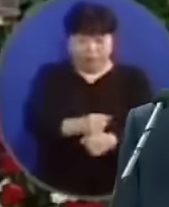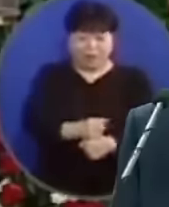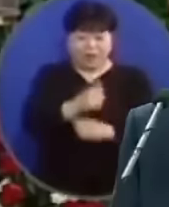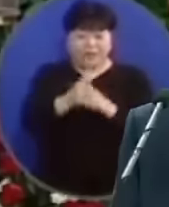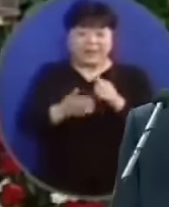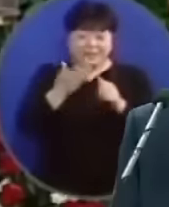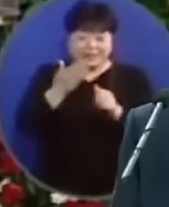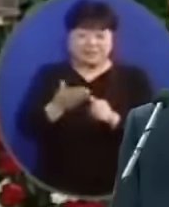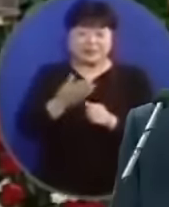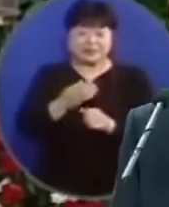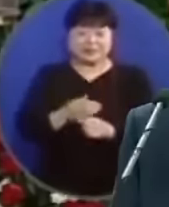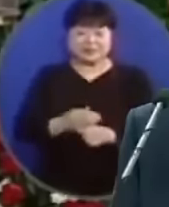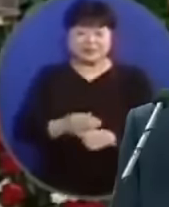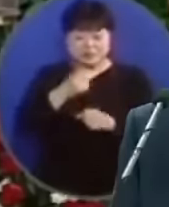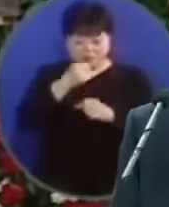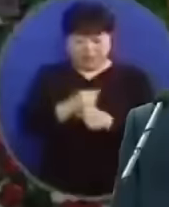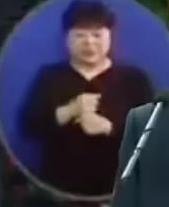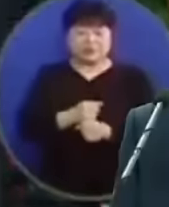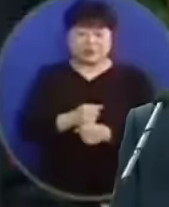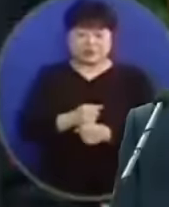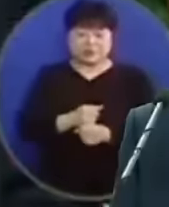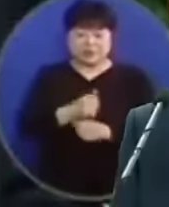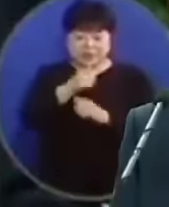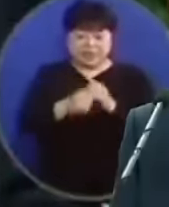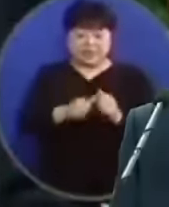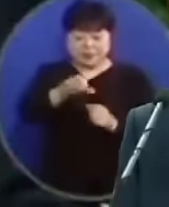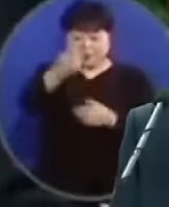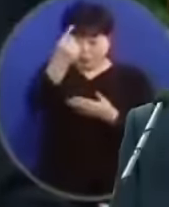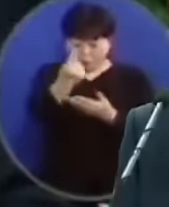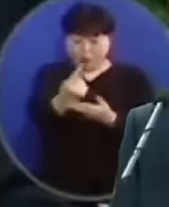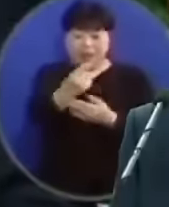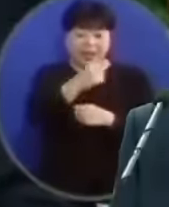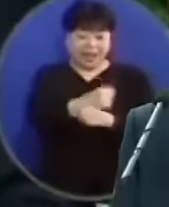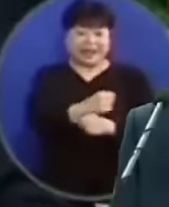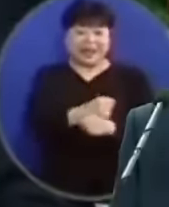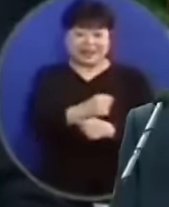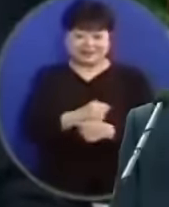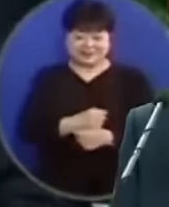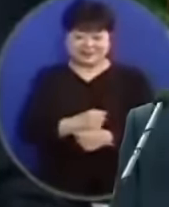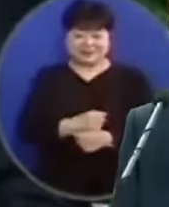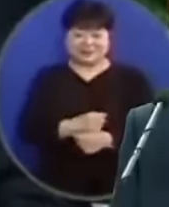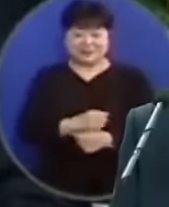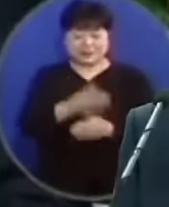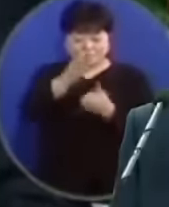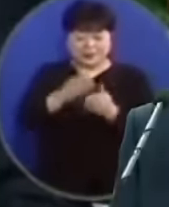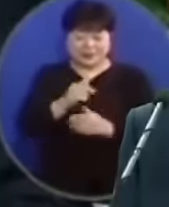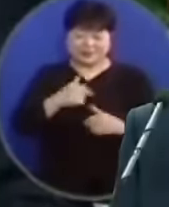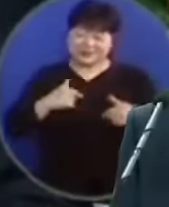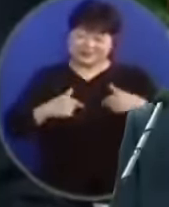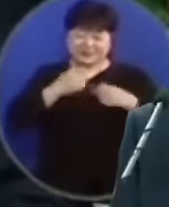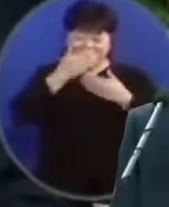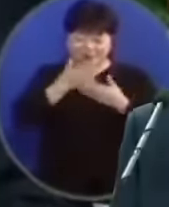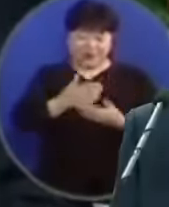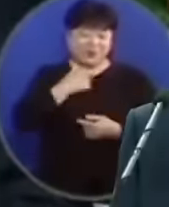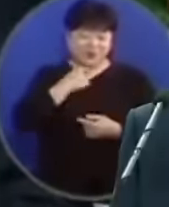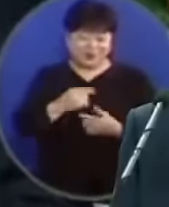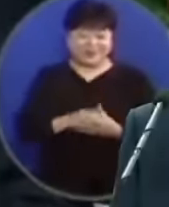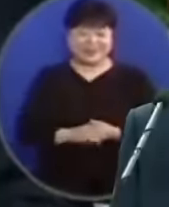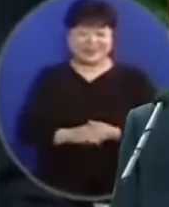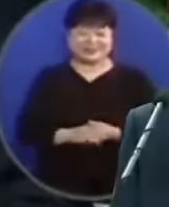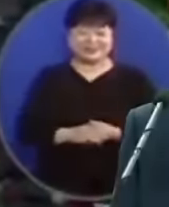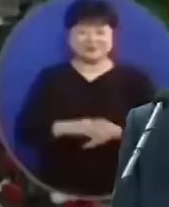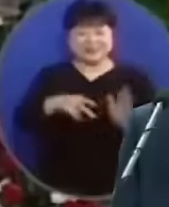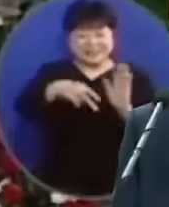만들었느니라. 주님이 내가 짓고 내가 만들었으니 내게 오게 하라. 우리를 통해서 하나님은 기쁨을 얻기를 원하시는 것입니다.